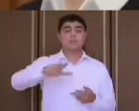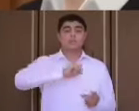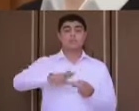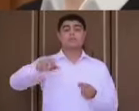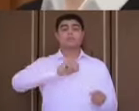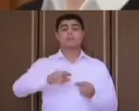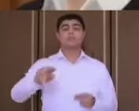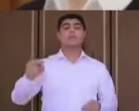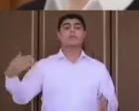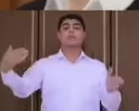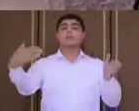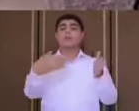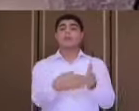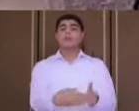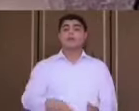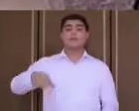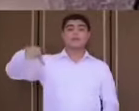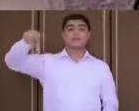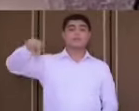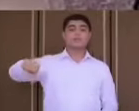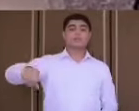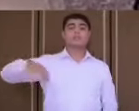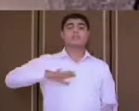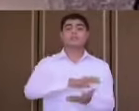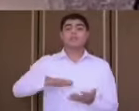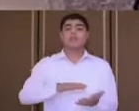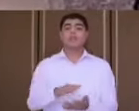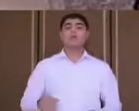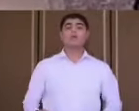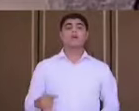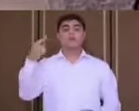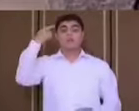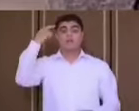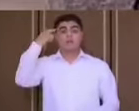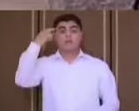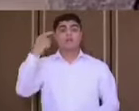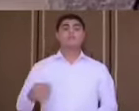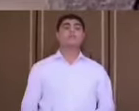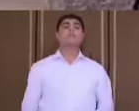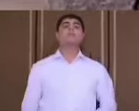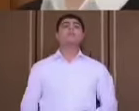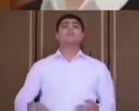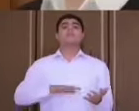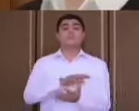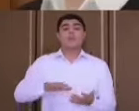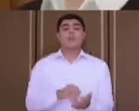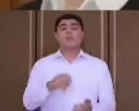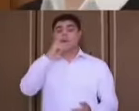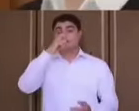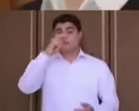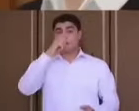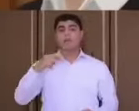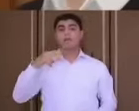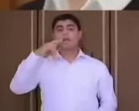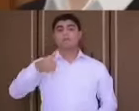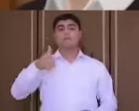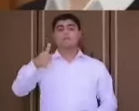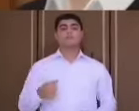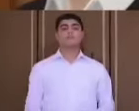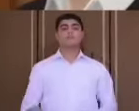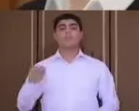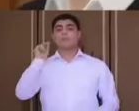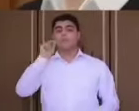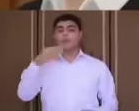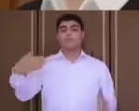شكواه للوزير لحد ما وصلت لتسع شكاوى اتعرفت بشكاوى الفلاح